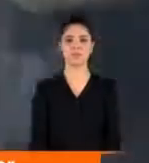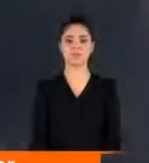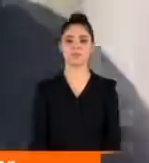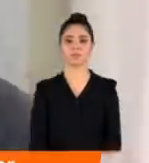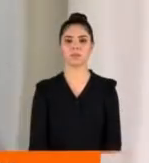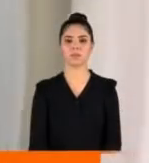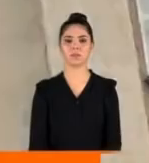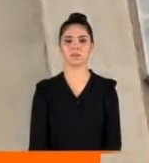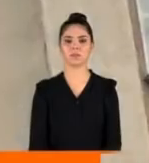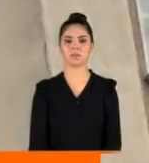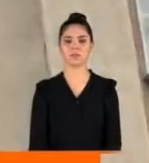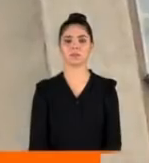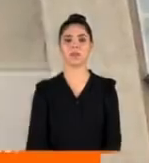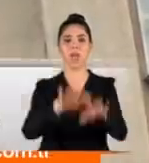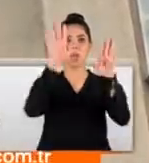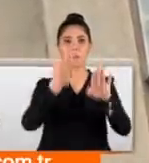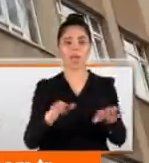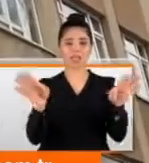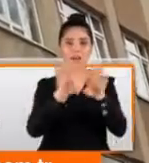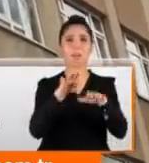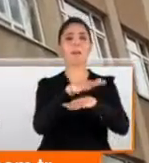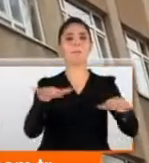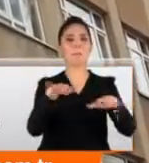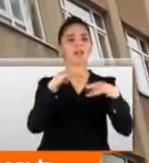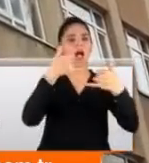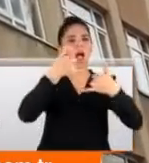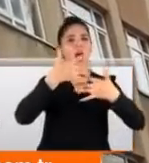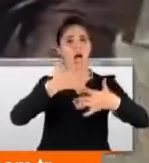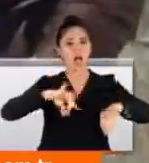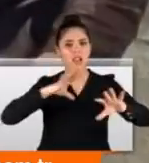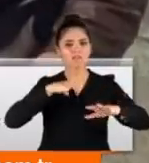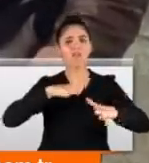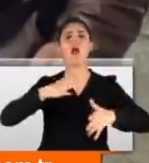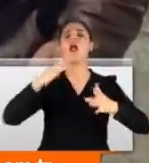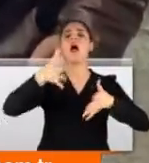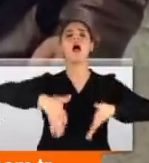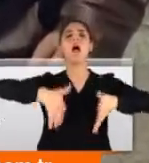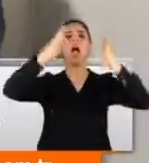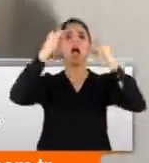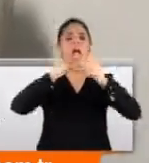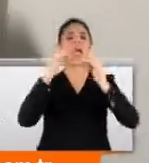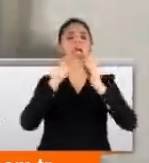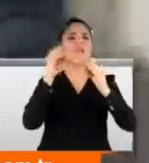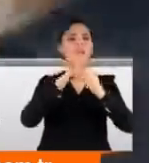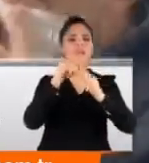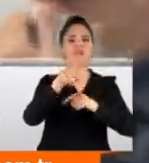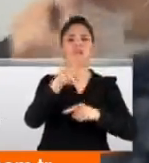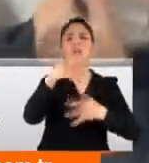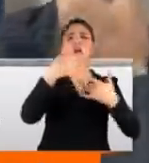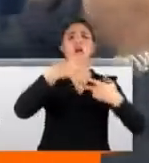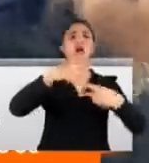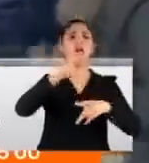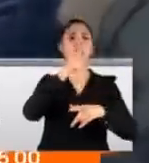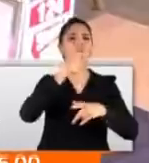Abicim bir çıkmayın. Bir burada kalın. Perdeleri kapatıp masaları kurdular. Apartman dairesini kahvehaneye çevirdiler. Herkes olduğu yerde